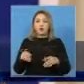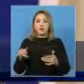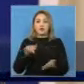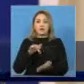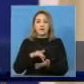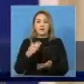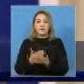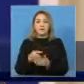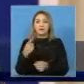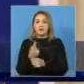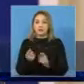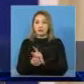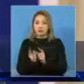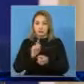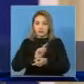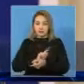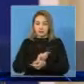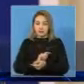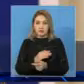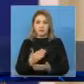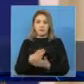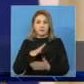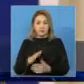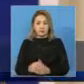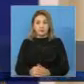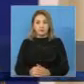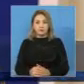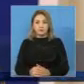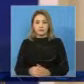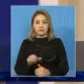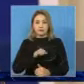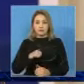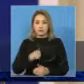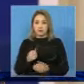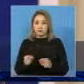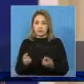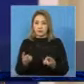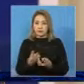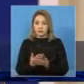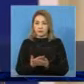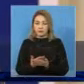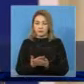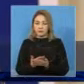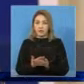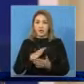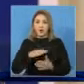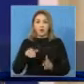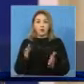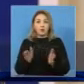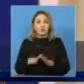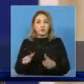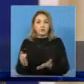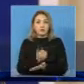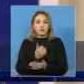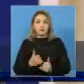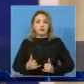орталықтарының біріне айналдырып, ешкімнен кем болмай, сондай бір өзінің тиісті осы салада орнын табу